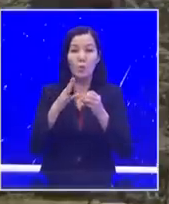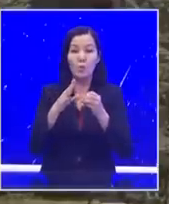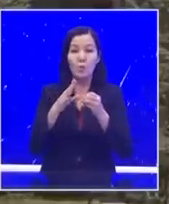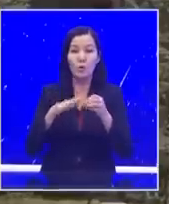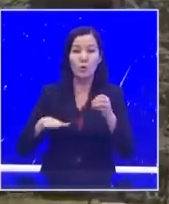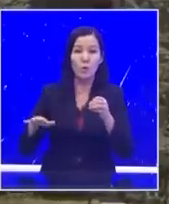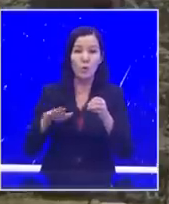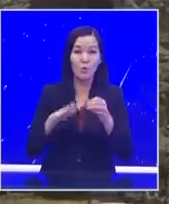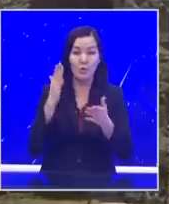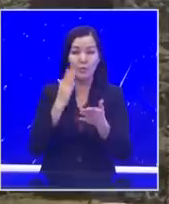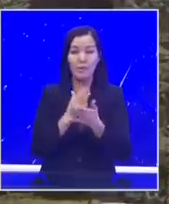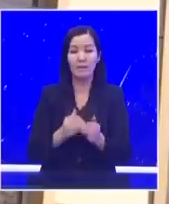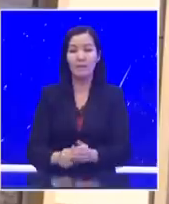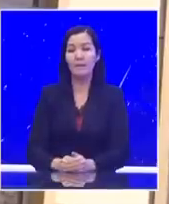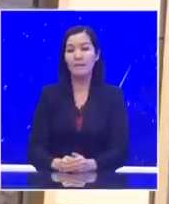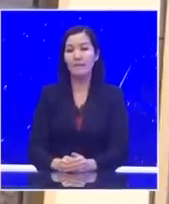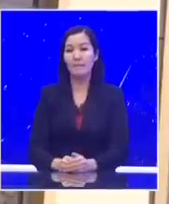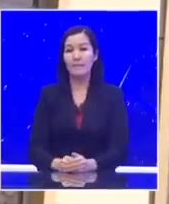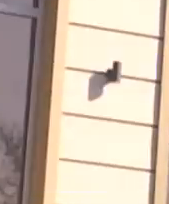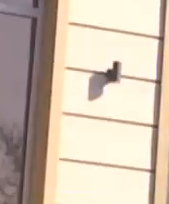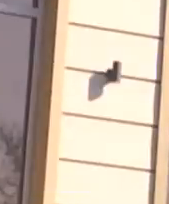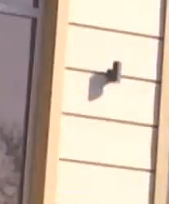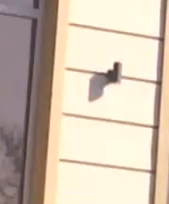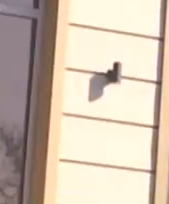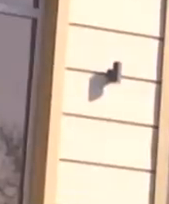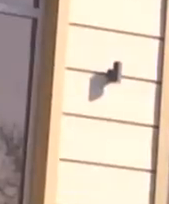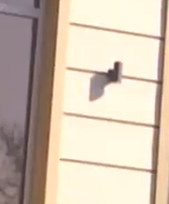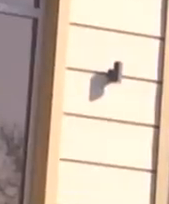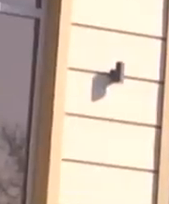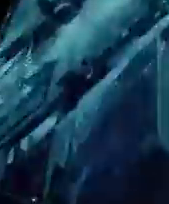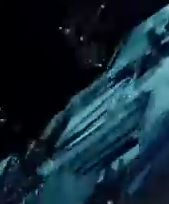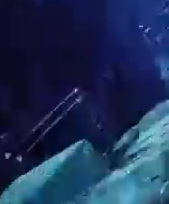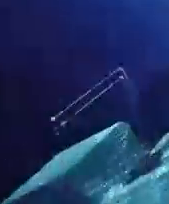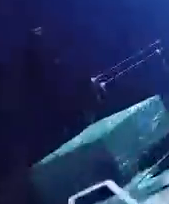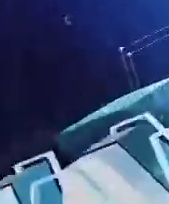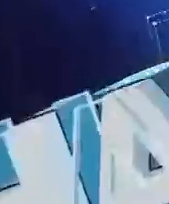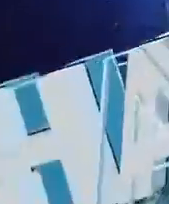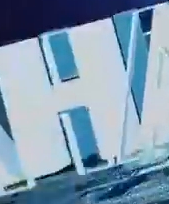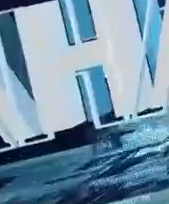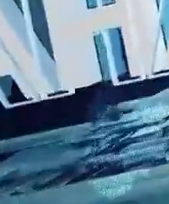өңір. Алмат Хамит, Абзал Нүсіпов, Жетісу телеарнасы, Талдықорған.